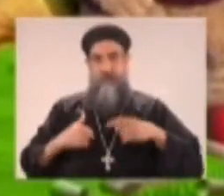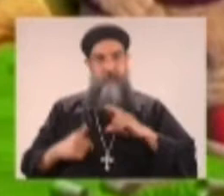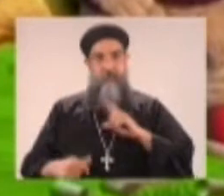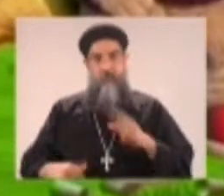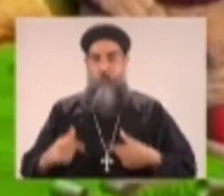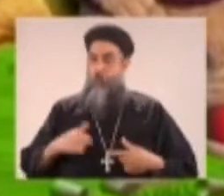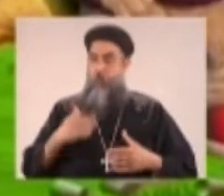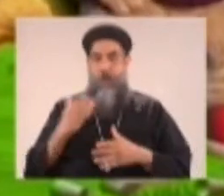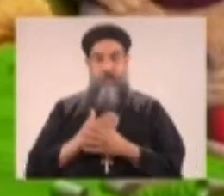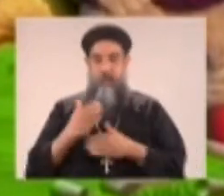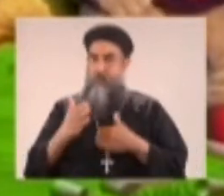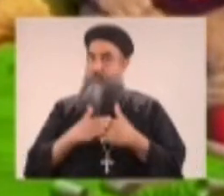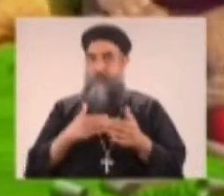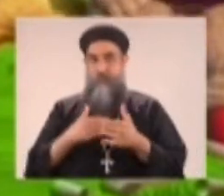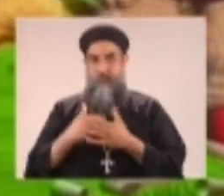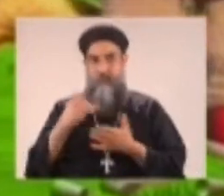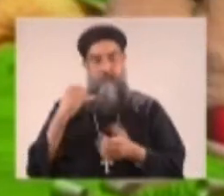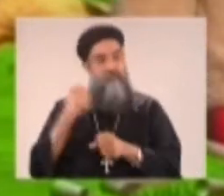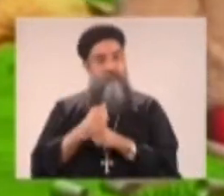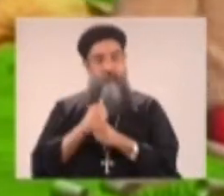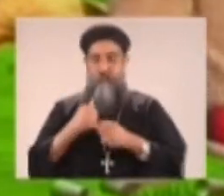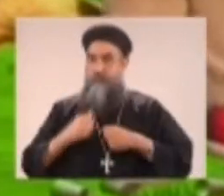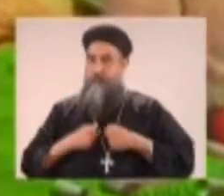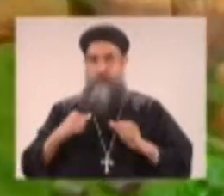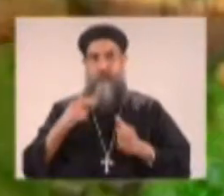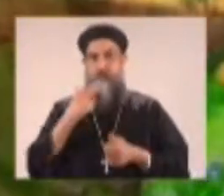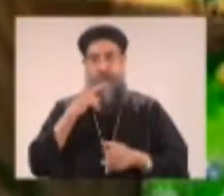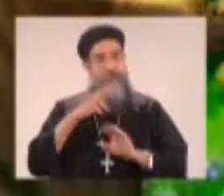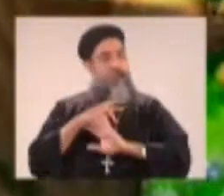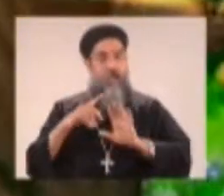حد ما سألناهوش لسه.